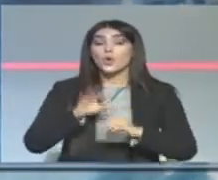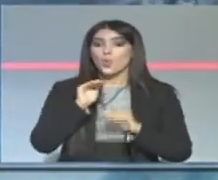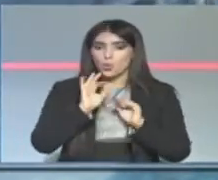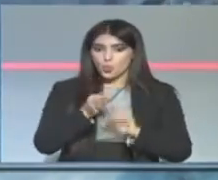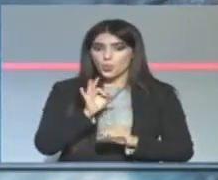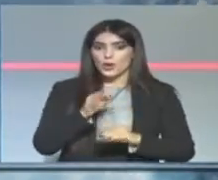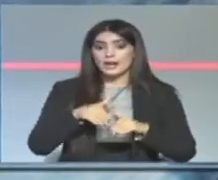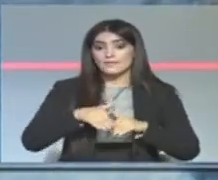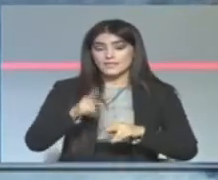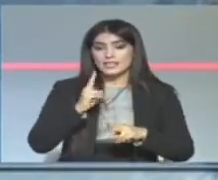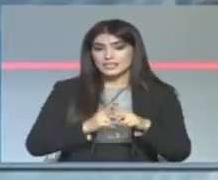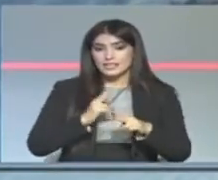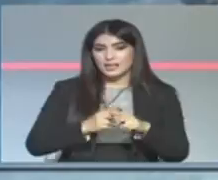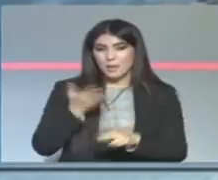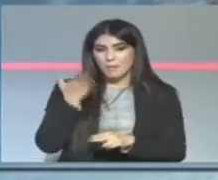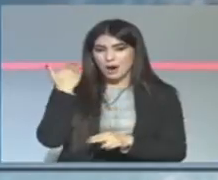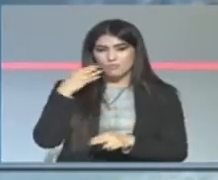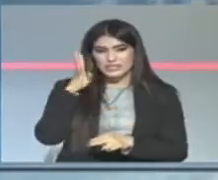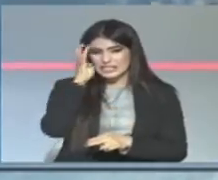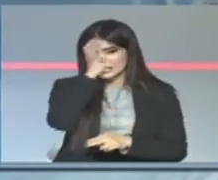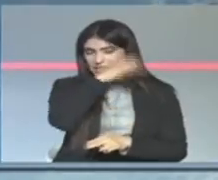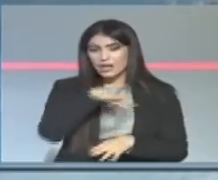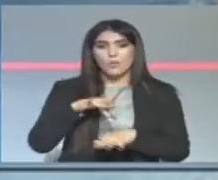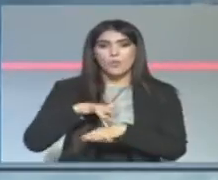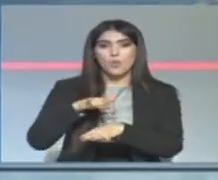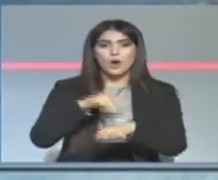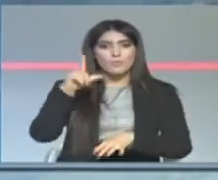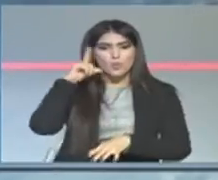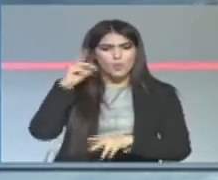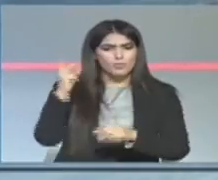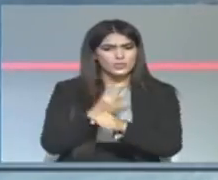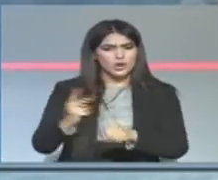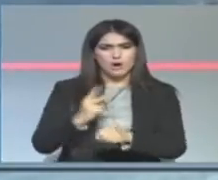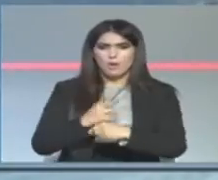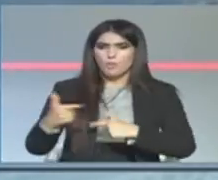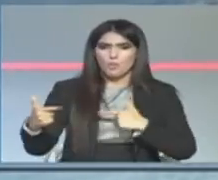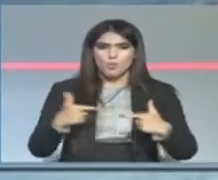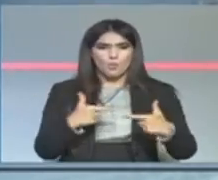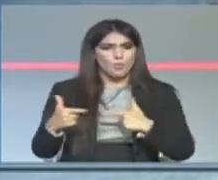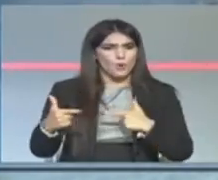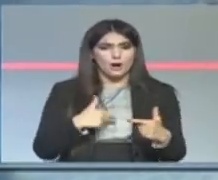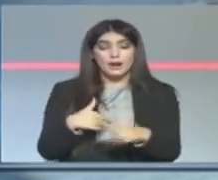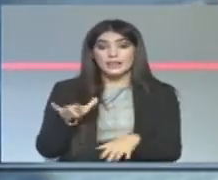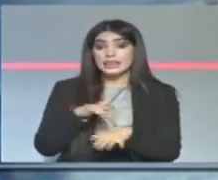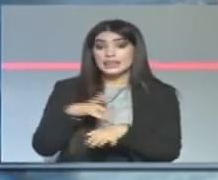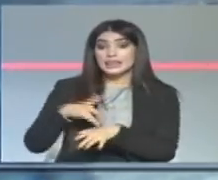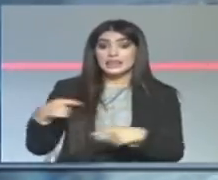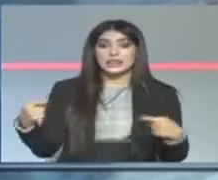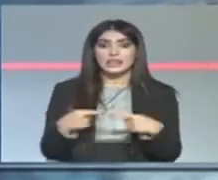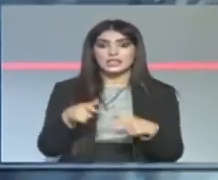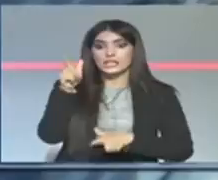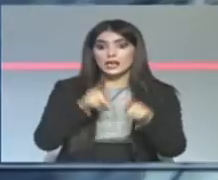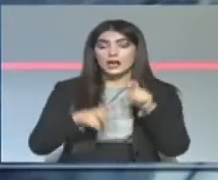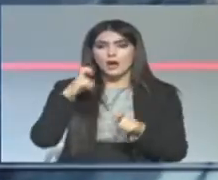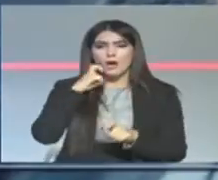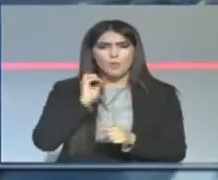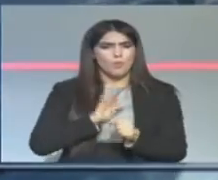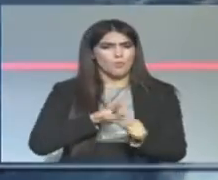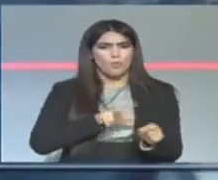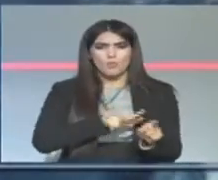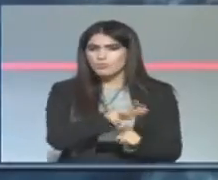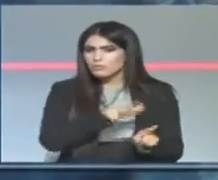خلال تلك سنوات القاسيه حدثت في ليبيا جرائم حرب وجرائم ضد الانسانيه مثل التعذيب